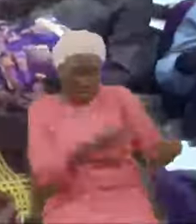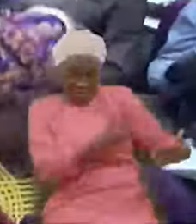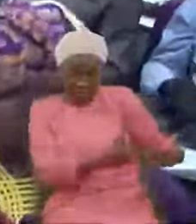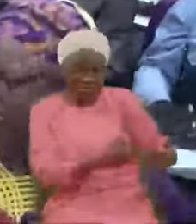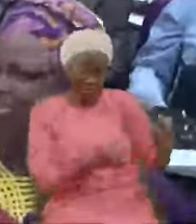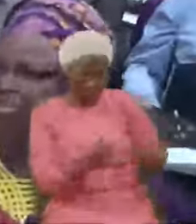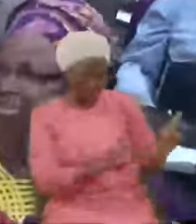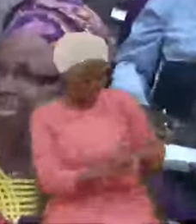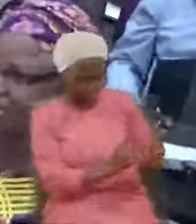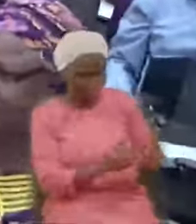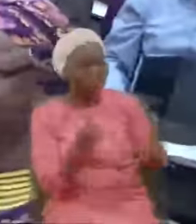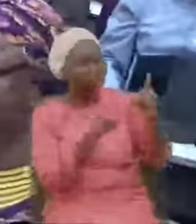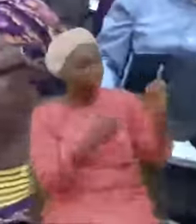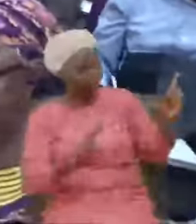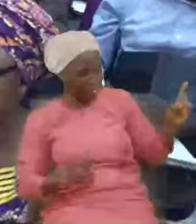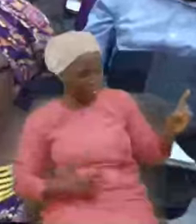exaucera tous mes vœux.